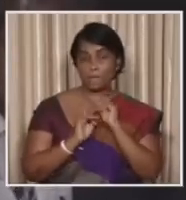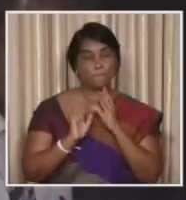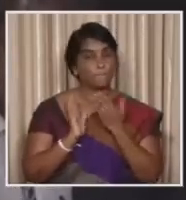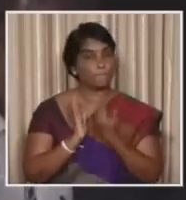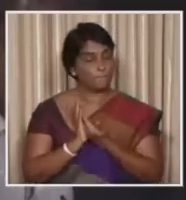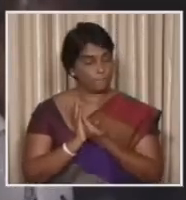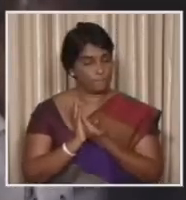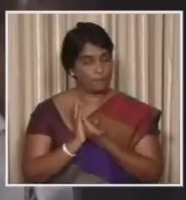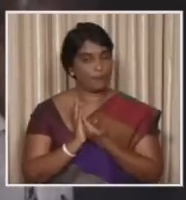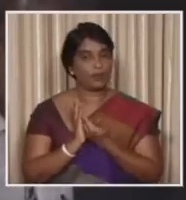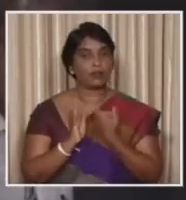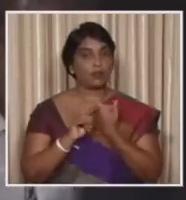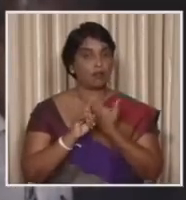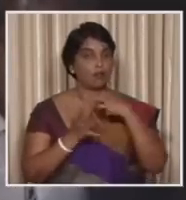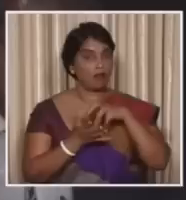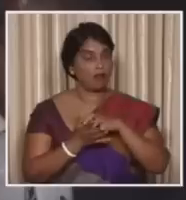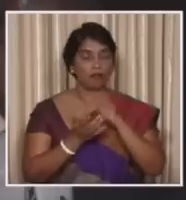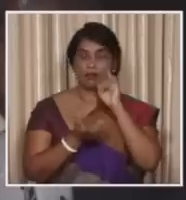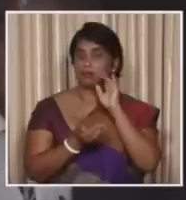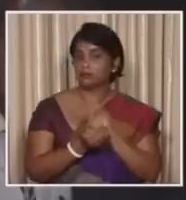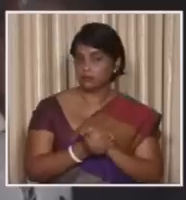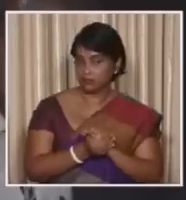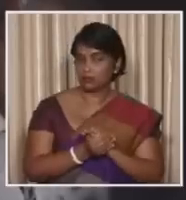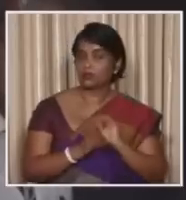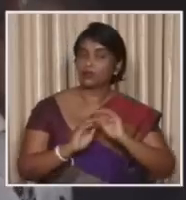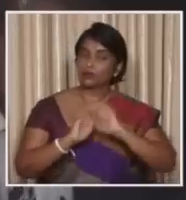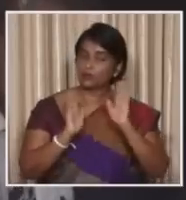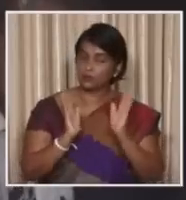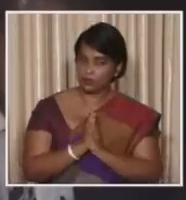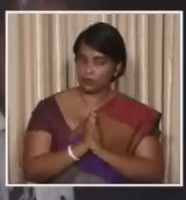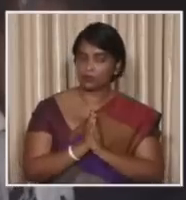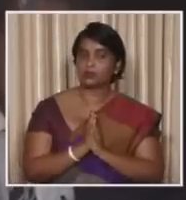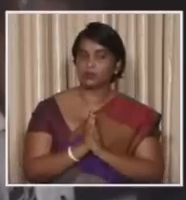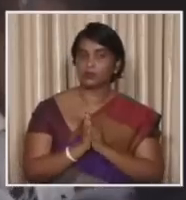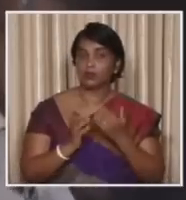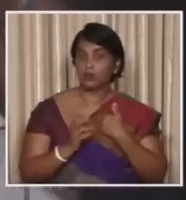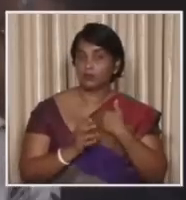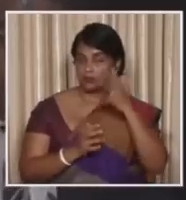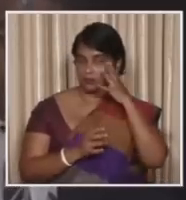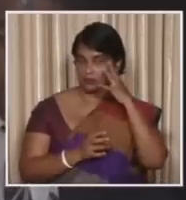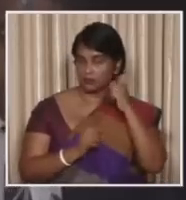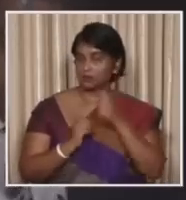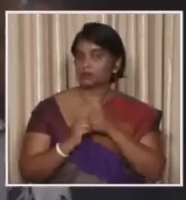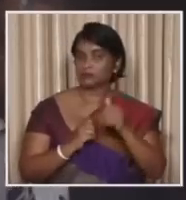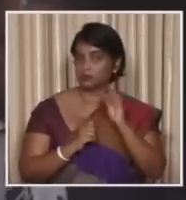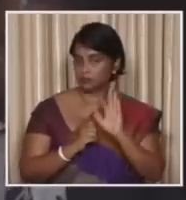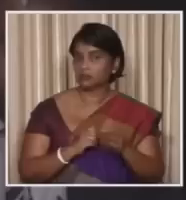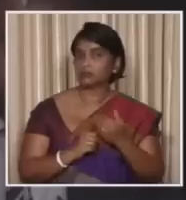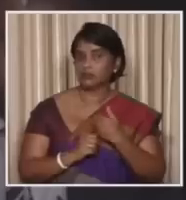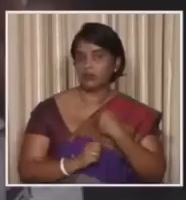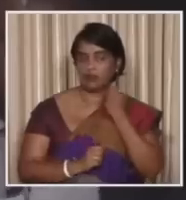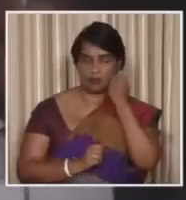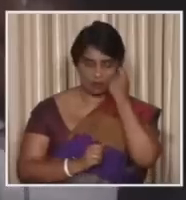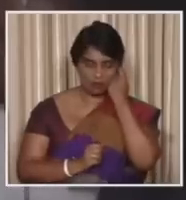प्रतिपत्य कलापे आरक्षा मे सियालम अभी मत के तभागितु द्वग मगे